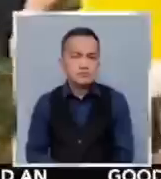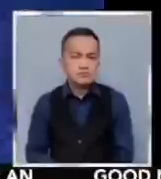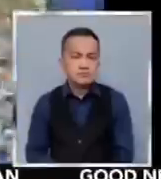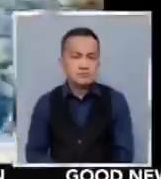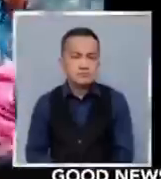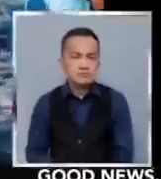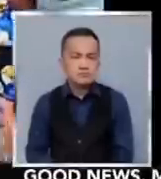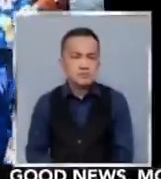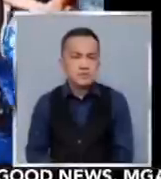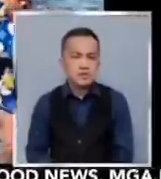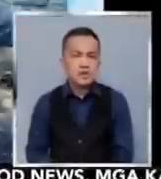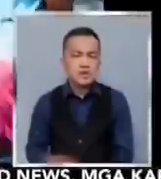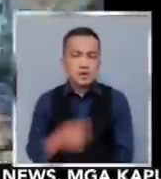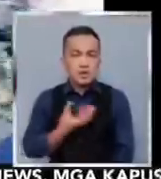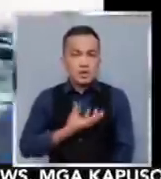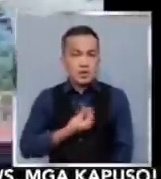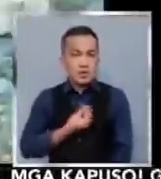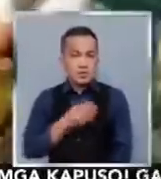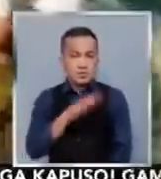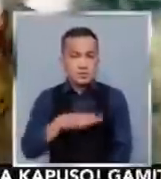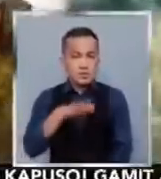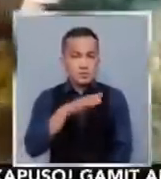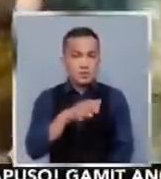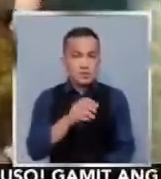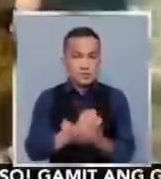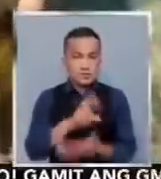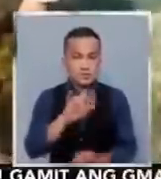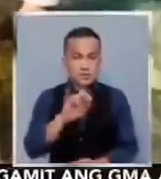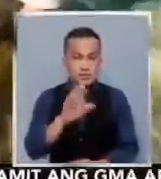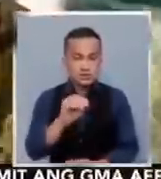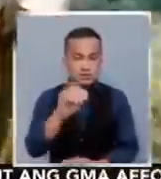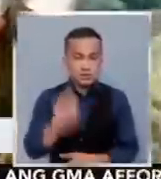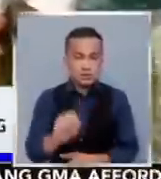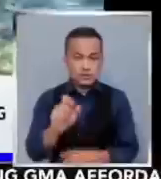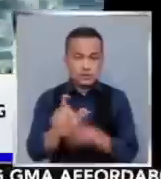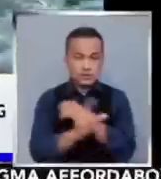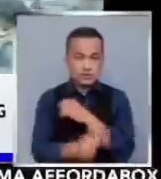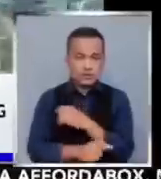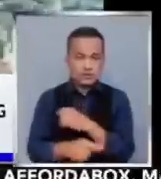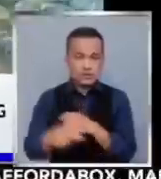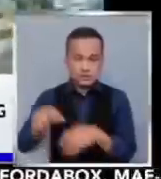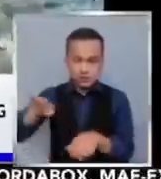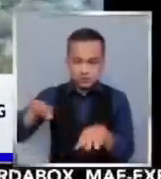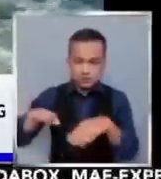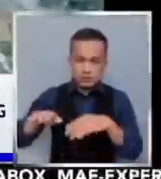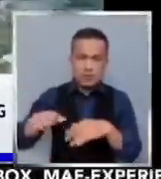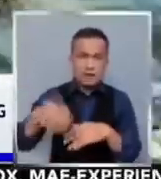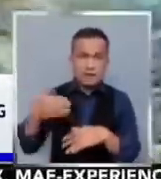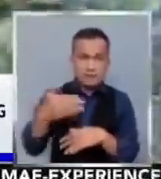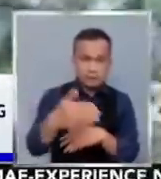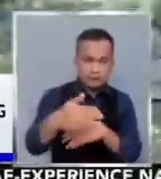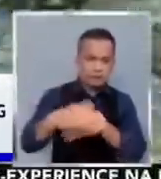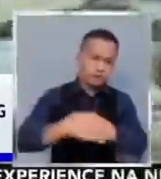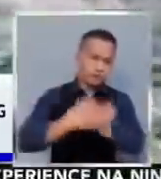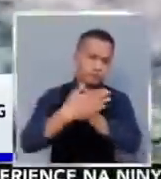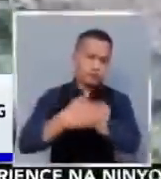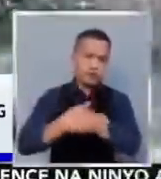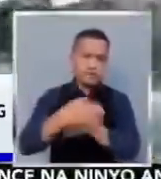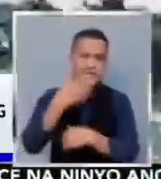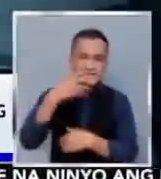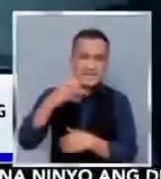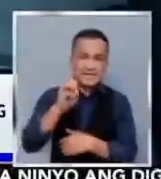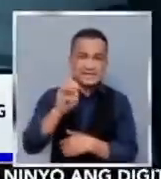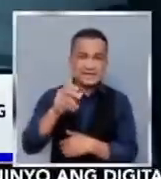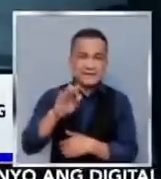Dumaloy ang kaba sa mga taga San Ricardo, Southern Leyte. Nang kamakailan lang, inanod sa kanilang baybay ang isang dambuhalang sunfish o mola-mola. Madako